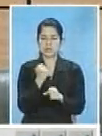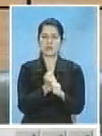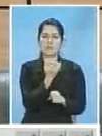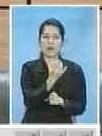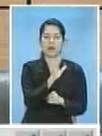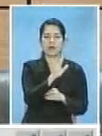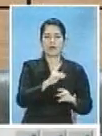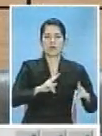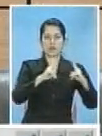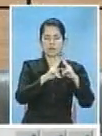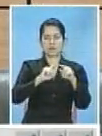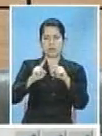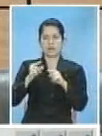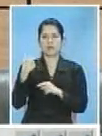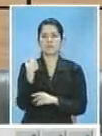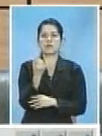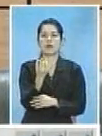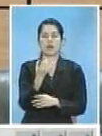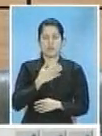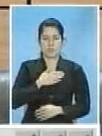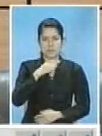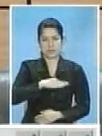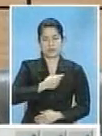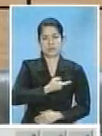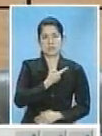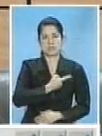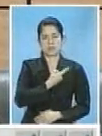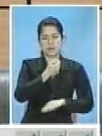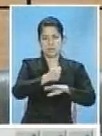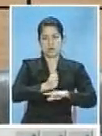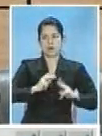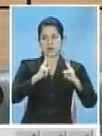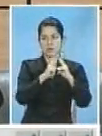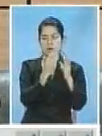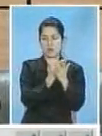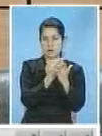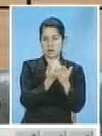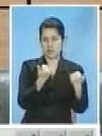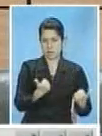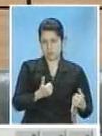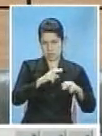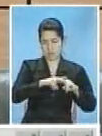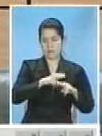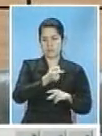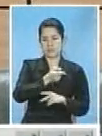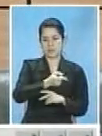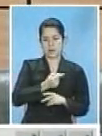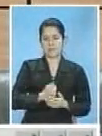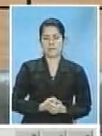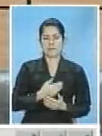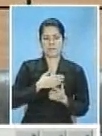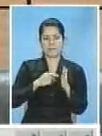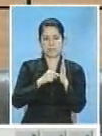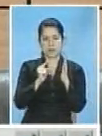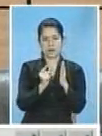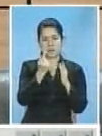งทบวงกรมผมดีใจครับที่ท่านรัฐมนตรีคลังยังอยู่นะครับผมก็อยากจะเริ่มด้วยเรื่อง